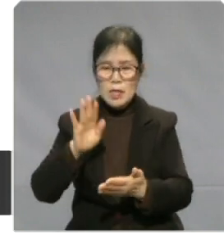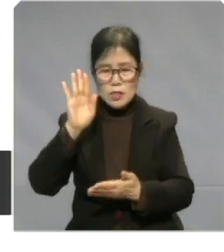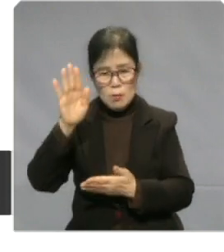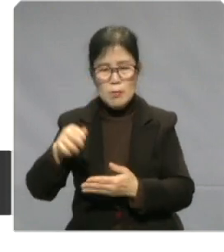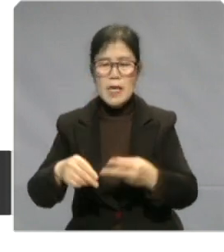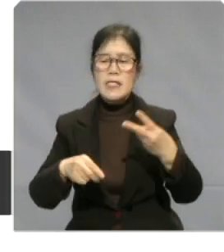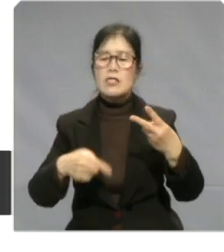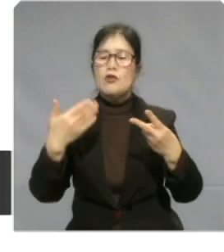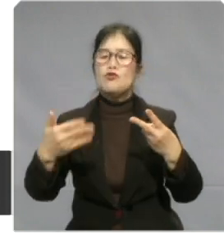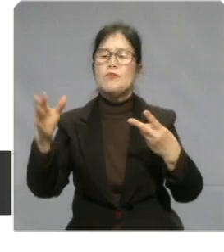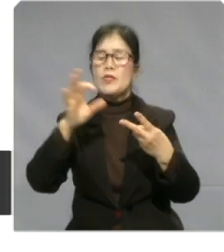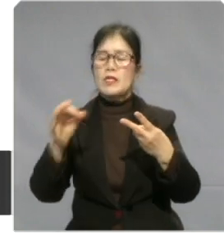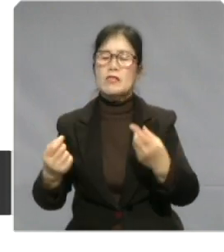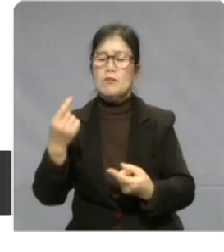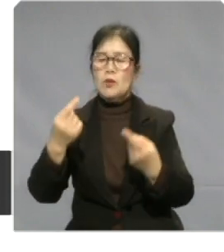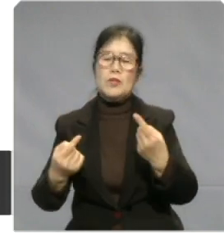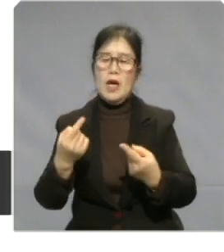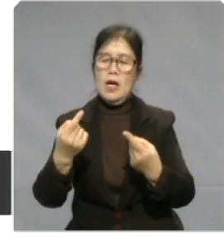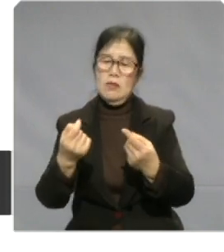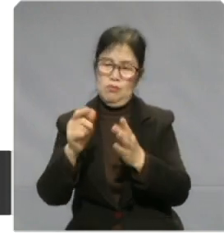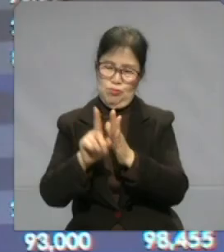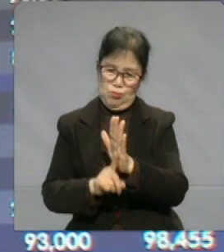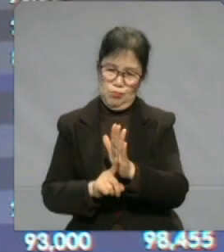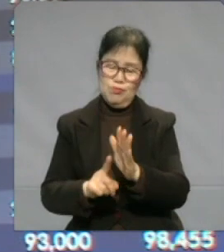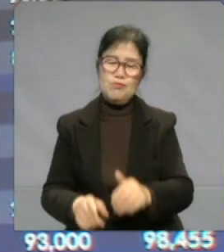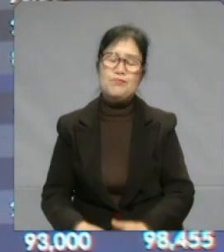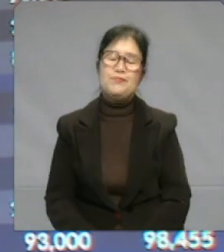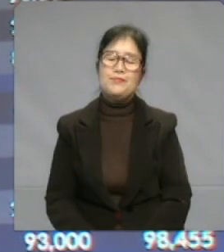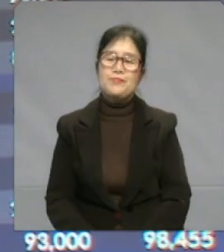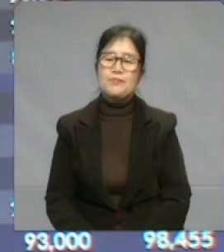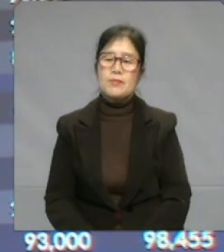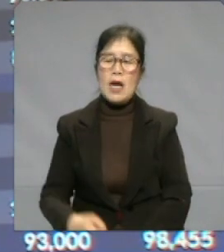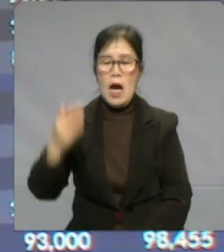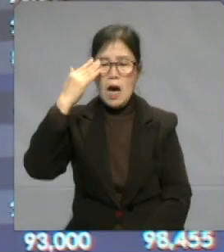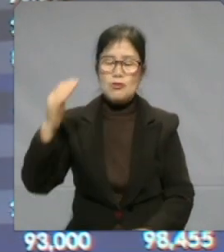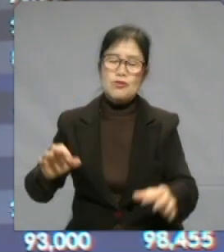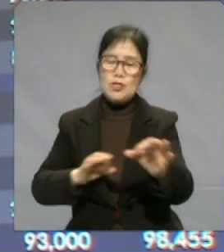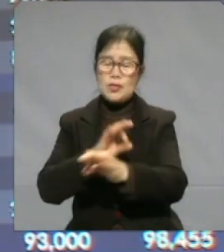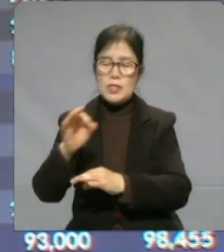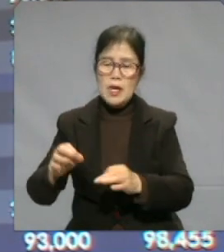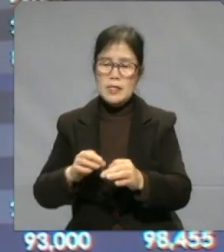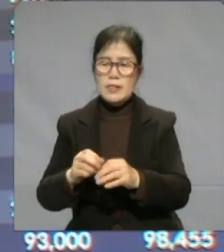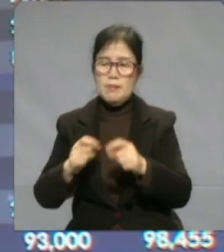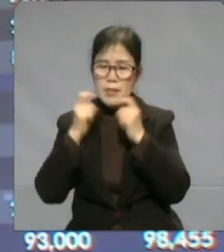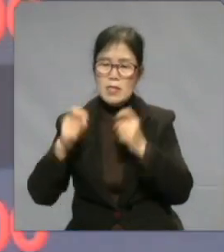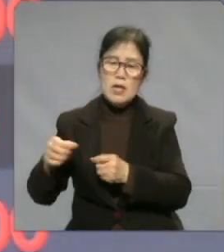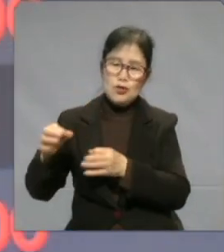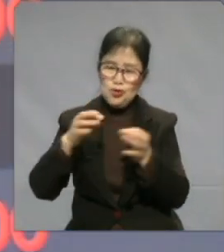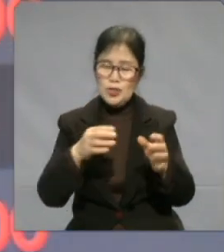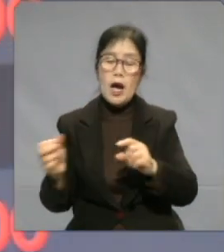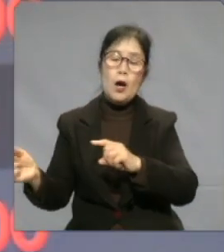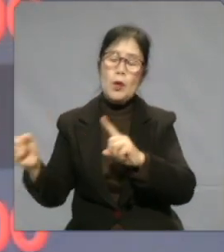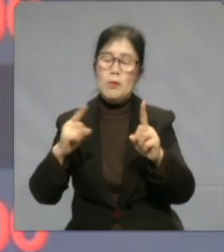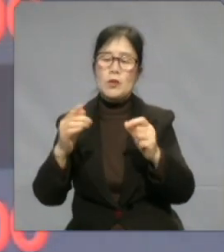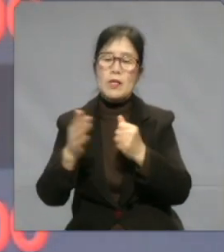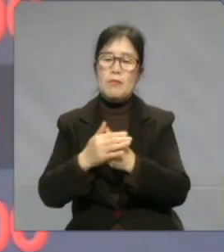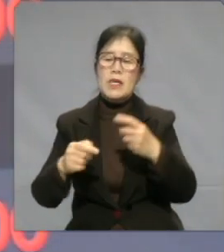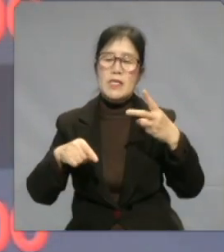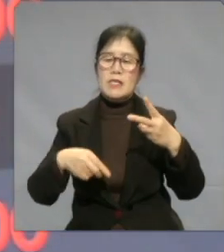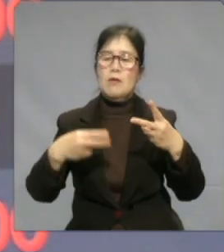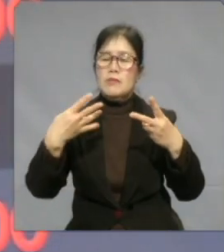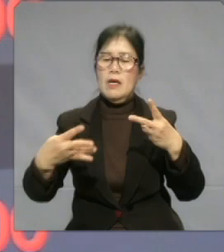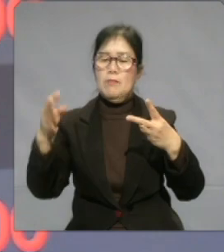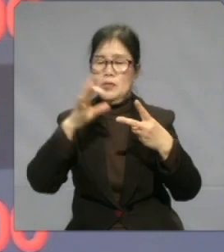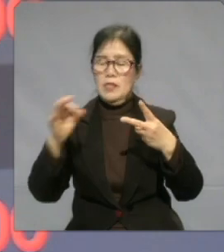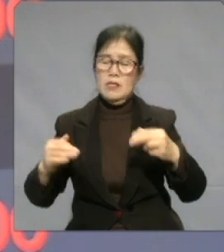2.9% 다 비관적으로 전망한 겁니다 그나마 한국경제는 민간투자의 완만한 회복으로 2.4%